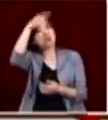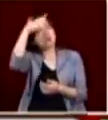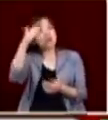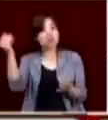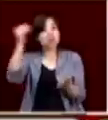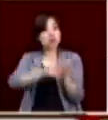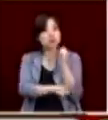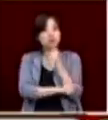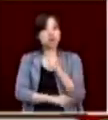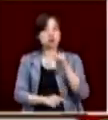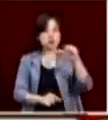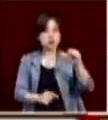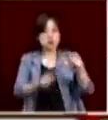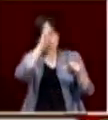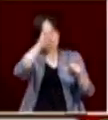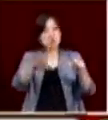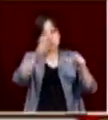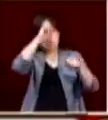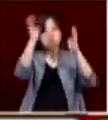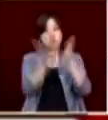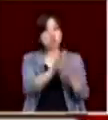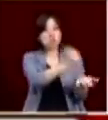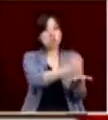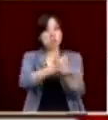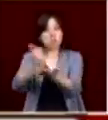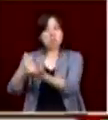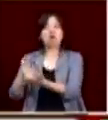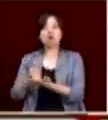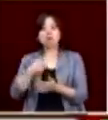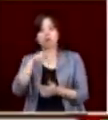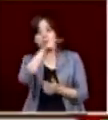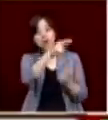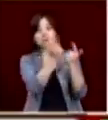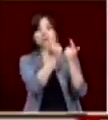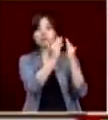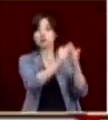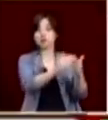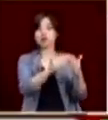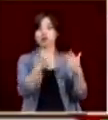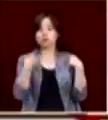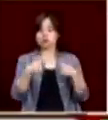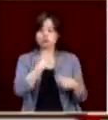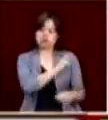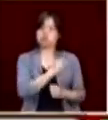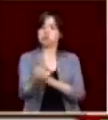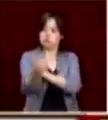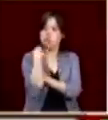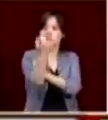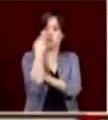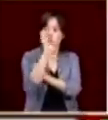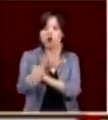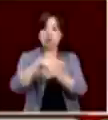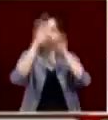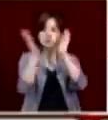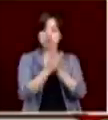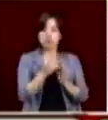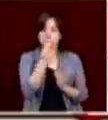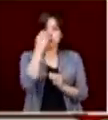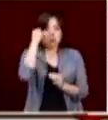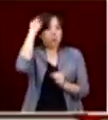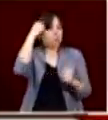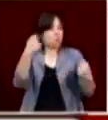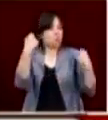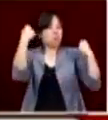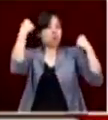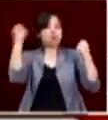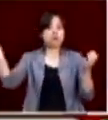到尾啊，咱拢是五席全上。啊，咱嘛看到台北市，因为我安尼认真拼，规个气氛压起来。你